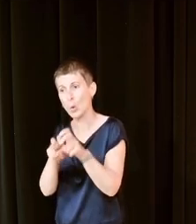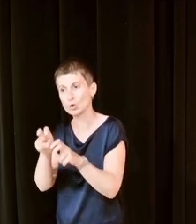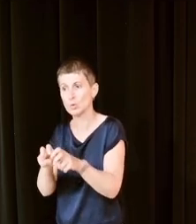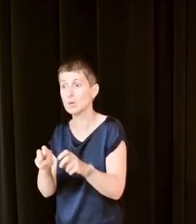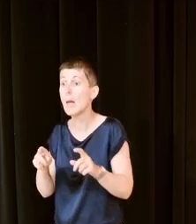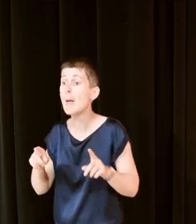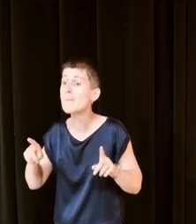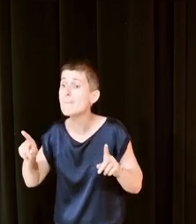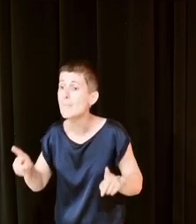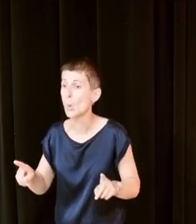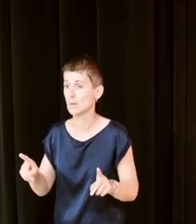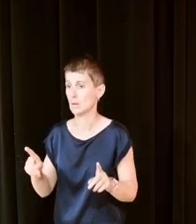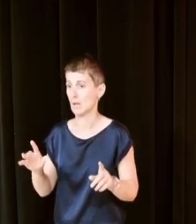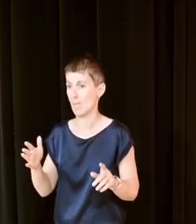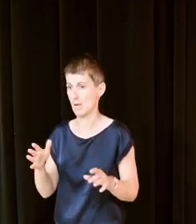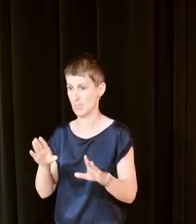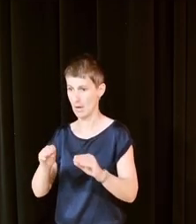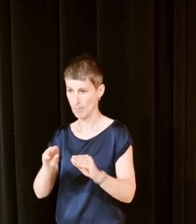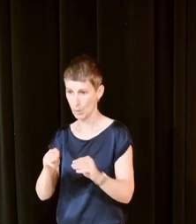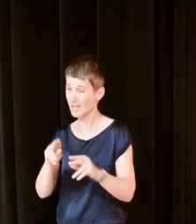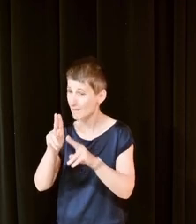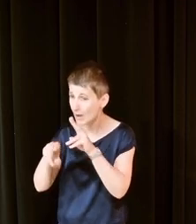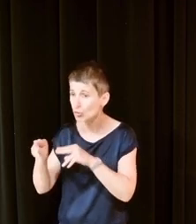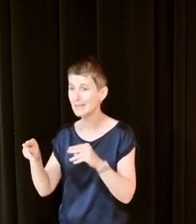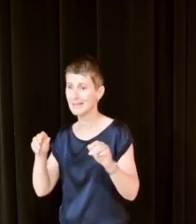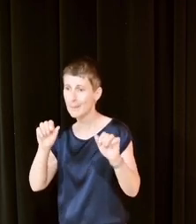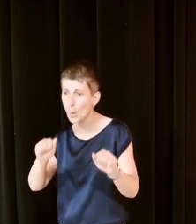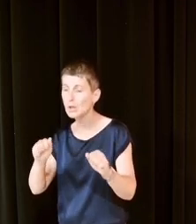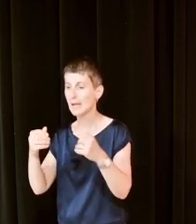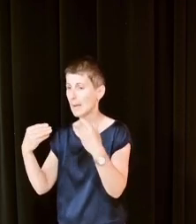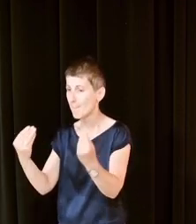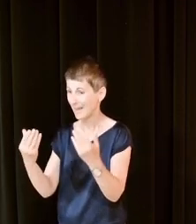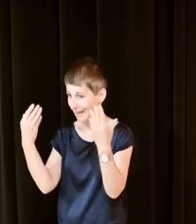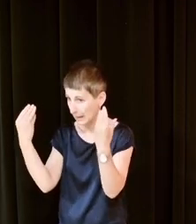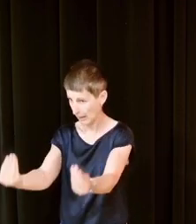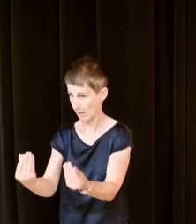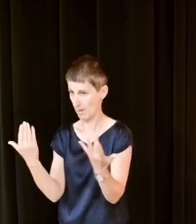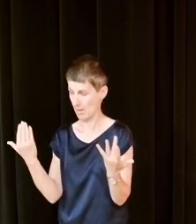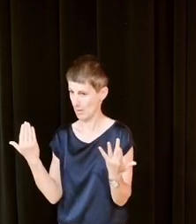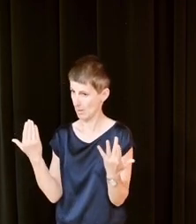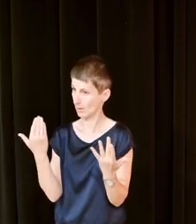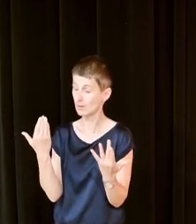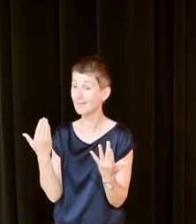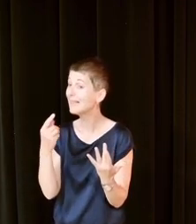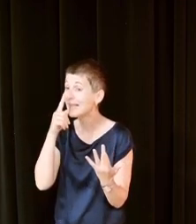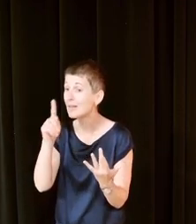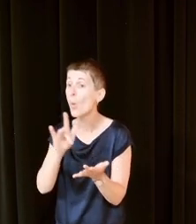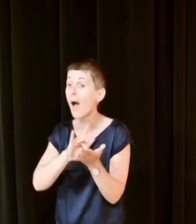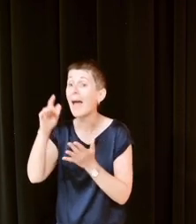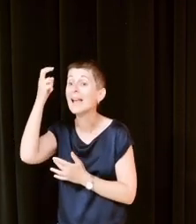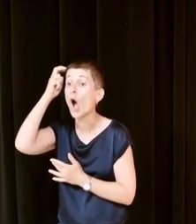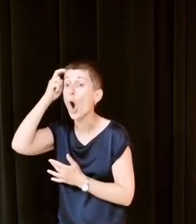unabdingbar, Menschen Mittel und Möglichkeiten zur Verfügung zu stellen, die eben nicht rein kognitiv sind, die eben